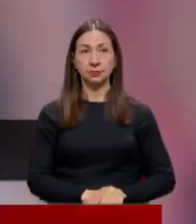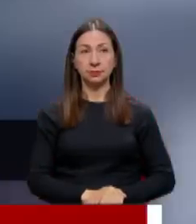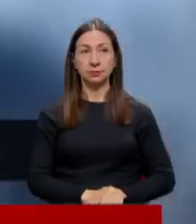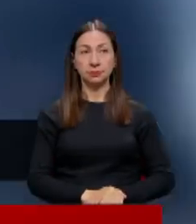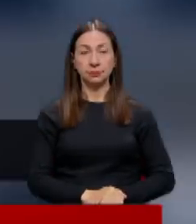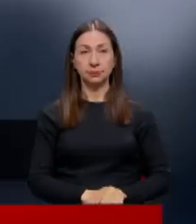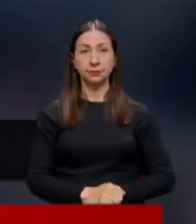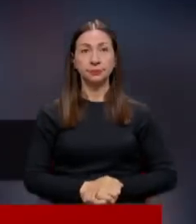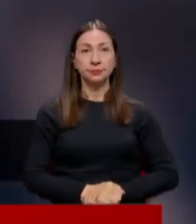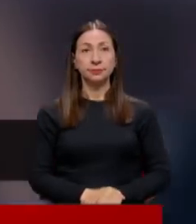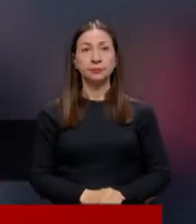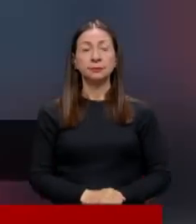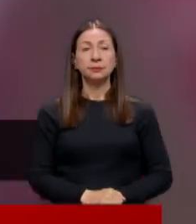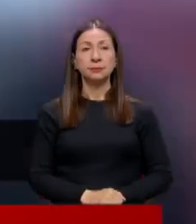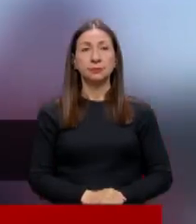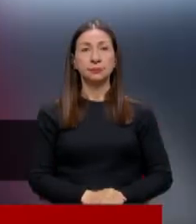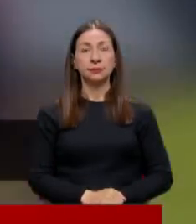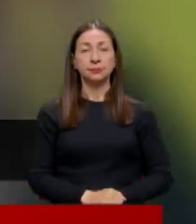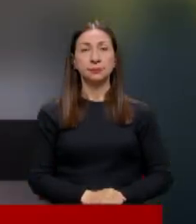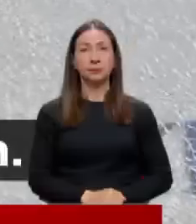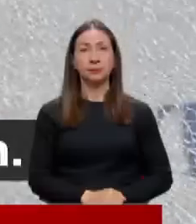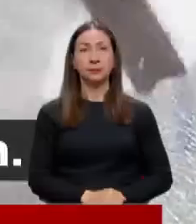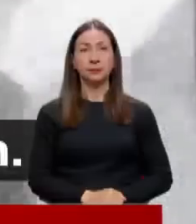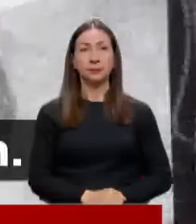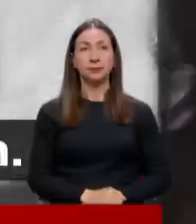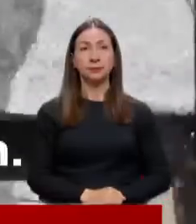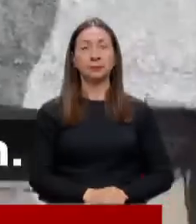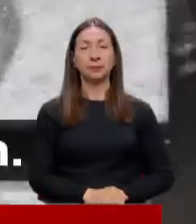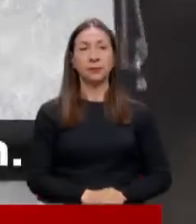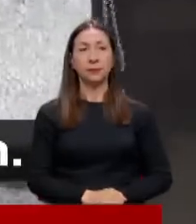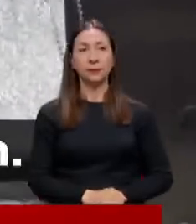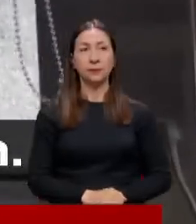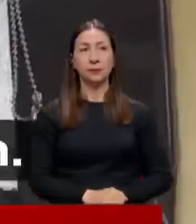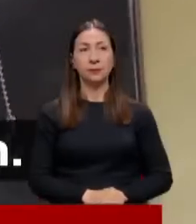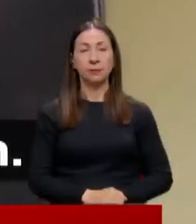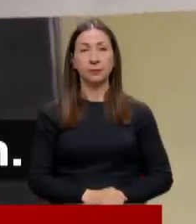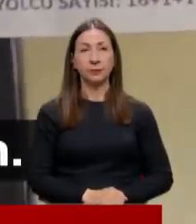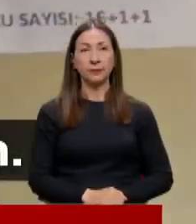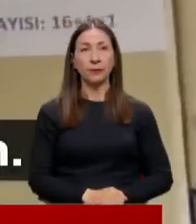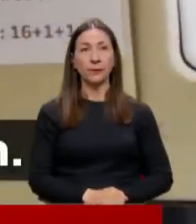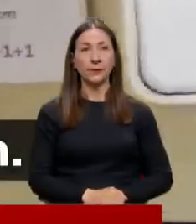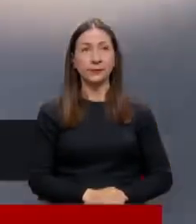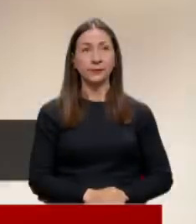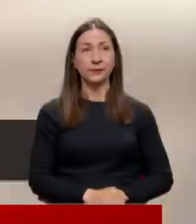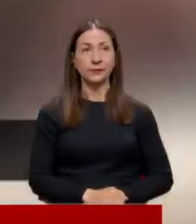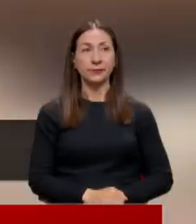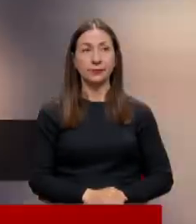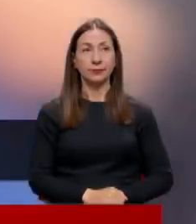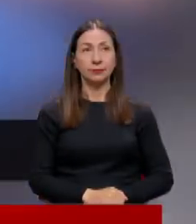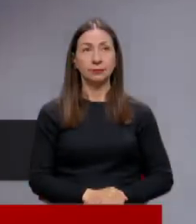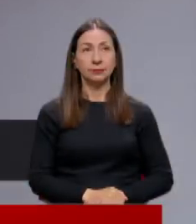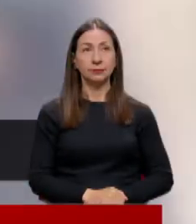Biraz geriye. Sakin sakin. Bizim hakkında suç duyurusunda bulunacağız. Taş geldi